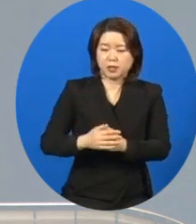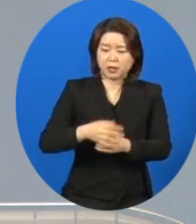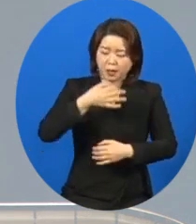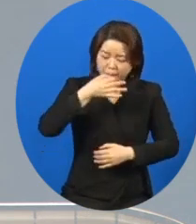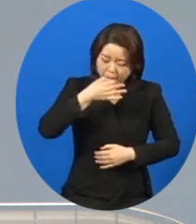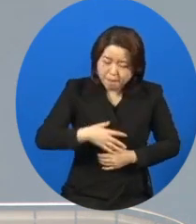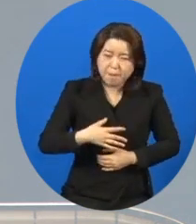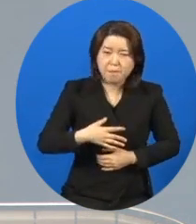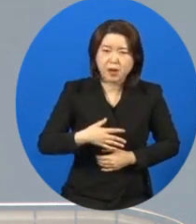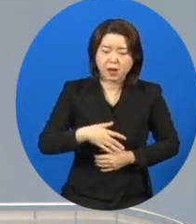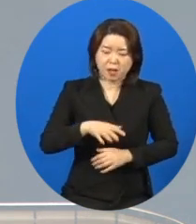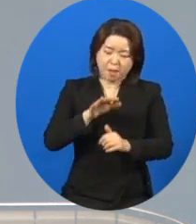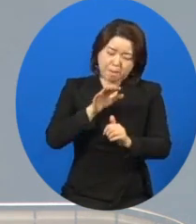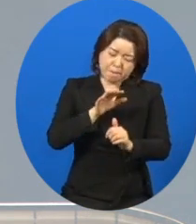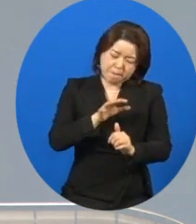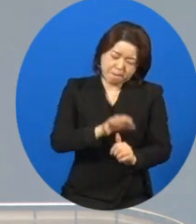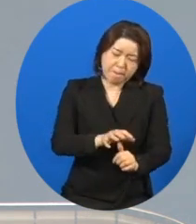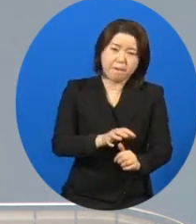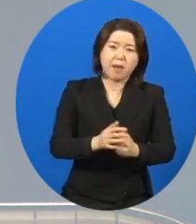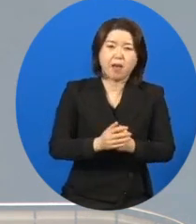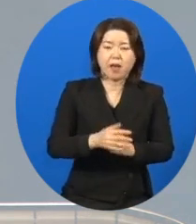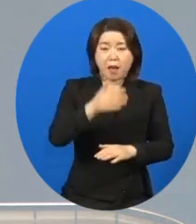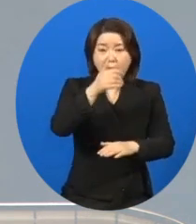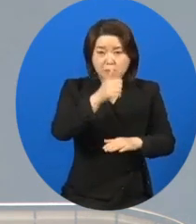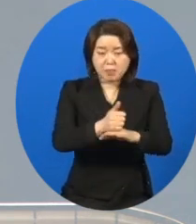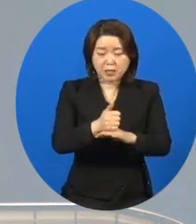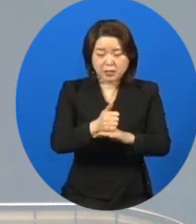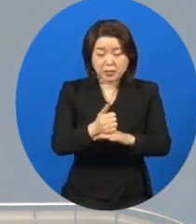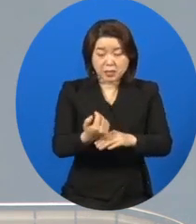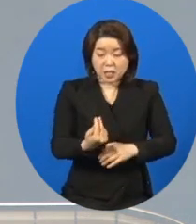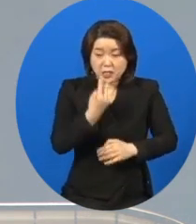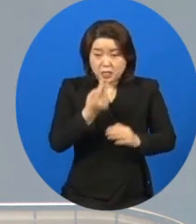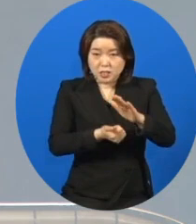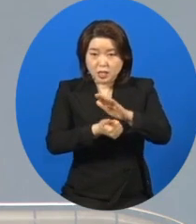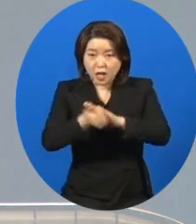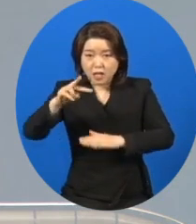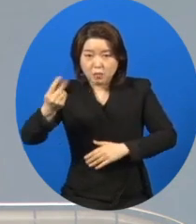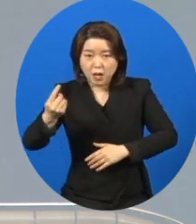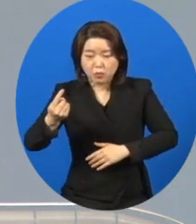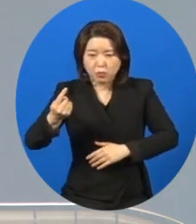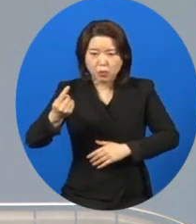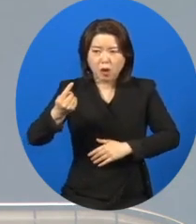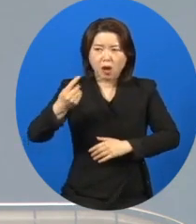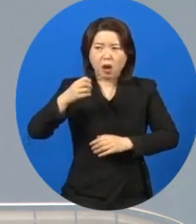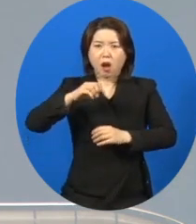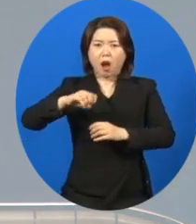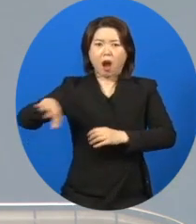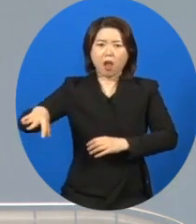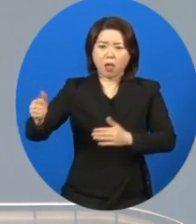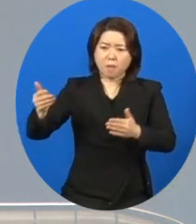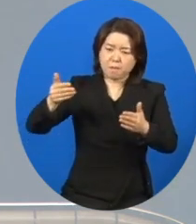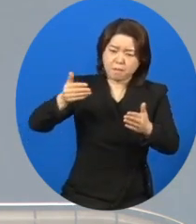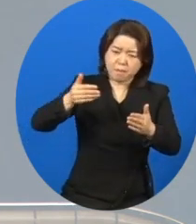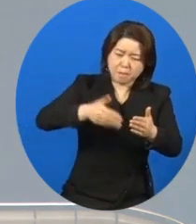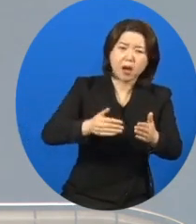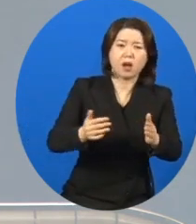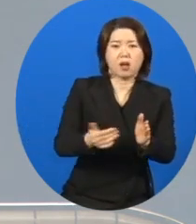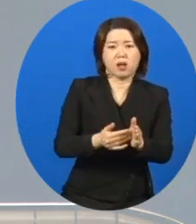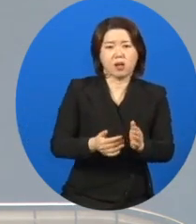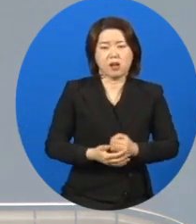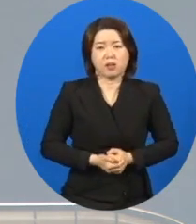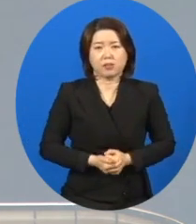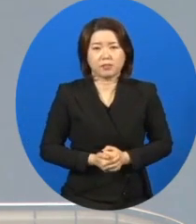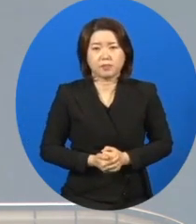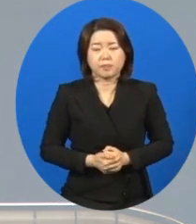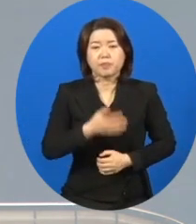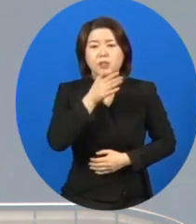겹게 너무 짓눌려서 마침내 살 희망마저 이를 지경에 이르렀습니다.